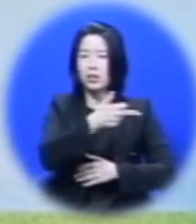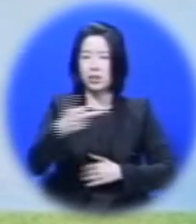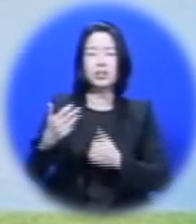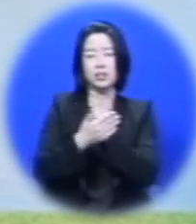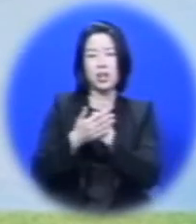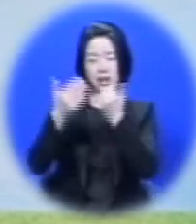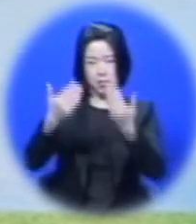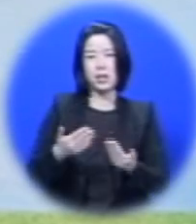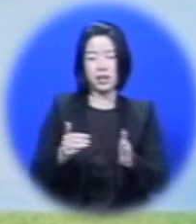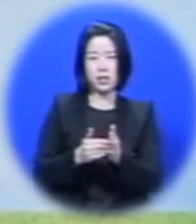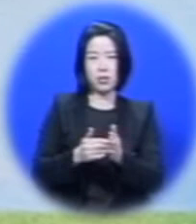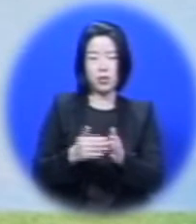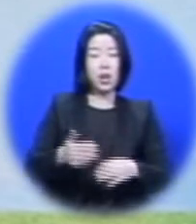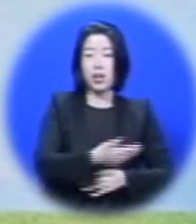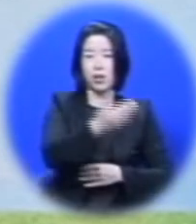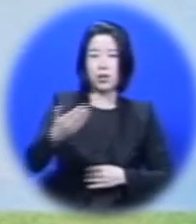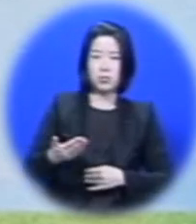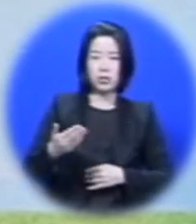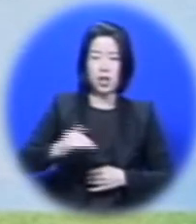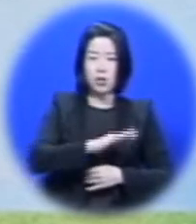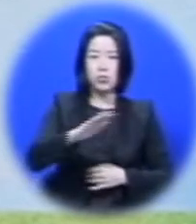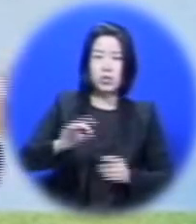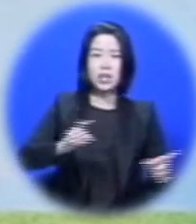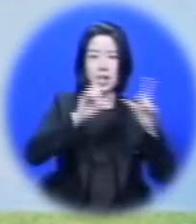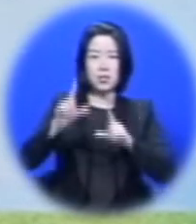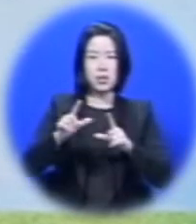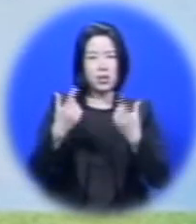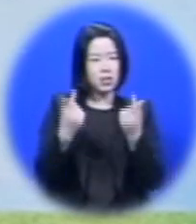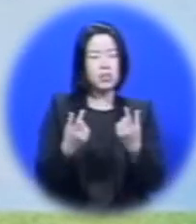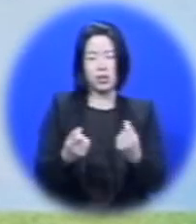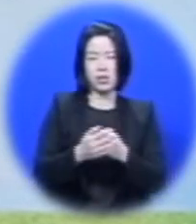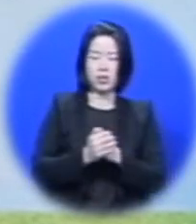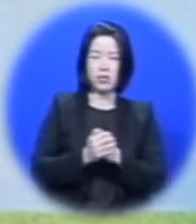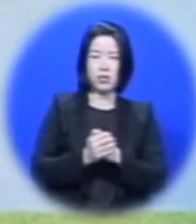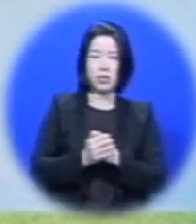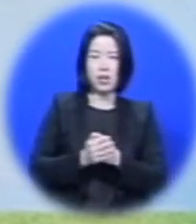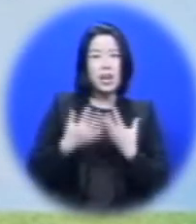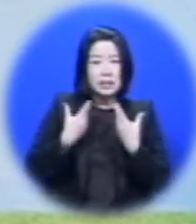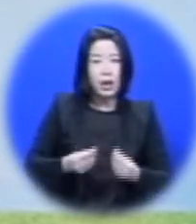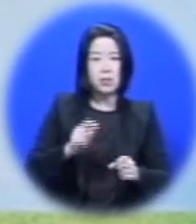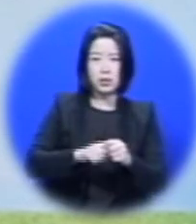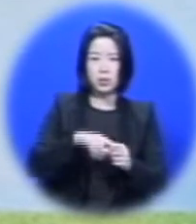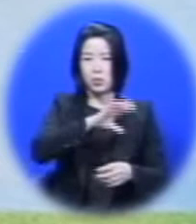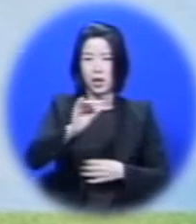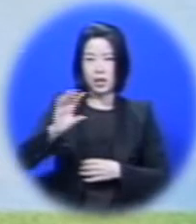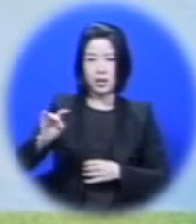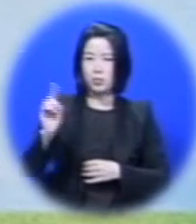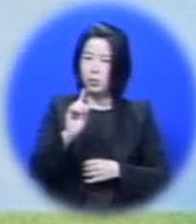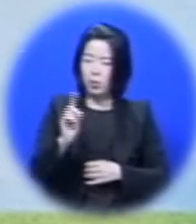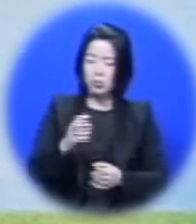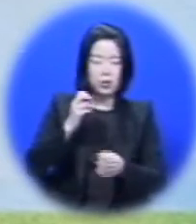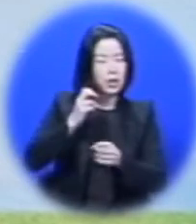받았다는 거예요. 여러분, 우리의 삶이 맨 이렇습니다. 절망적이고 때때로는 너무